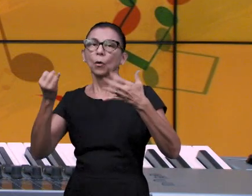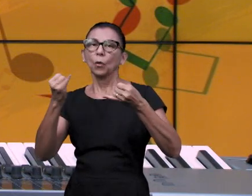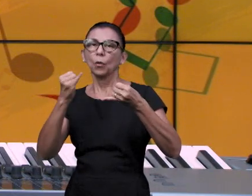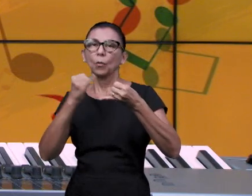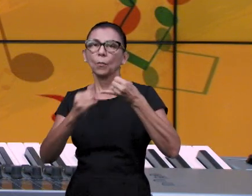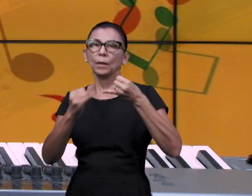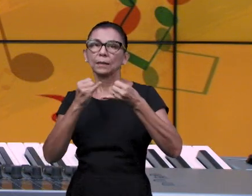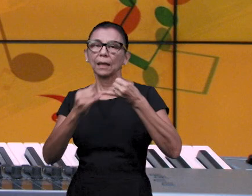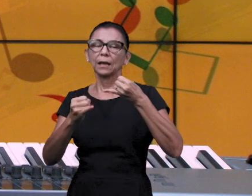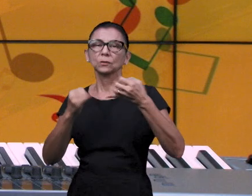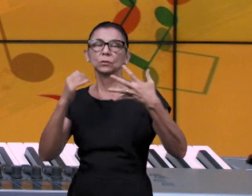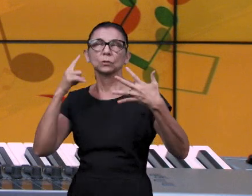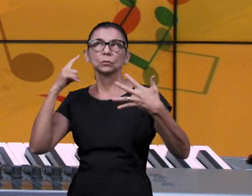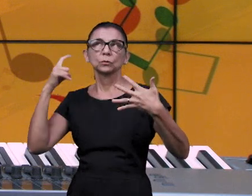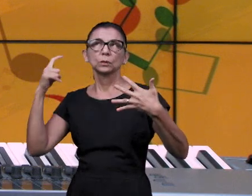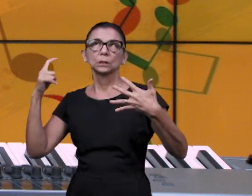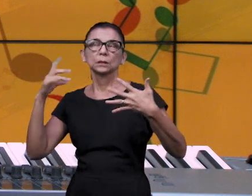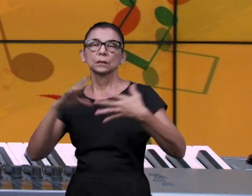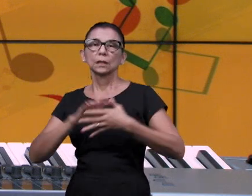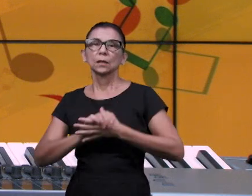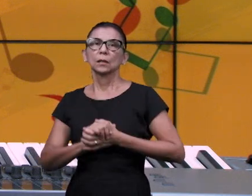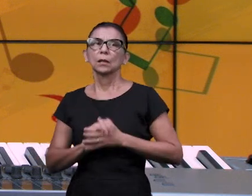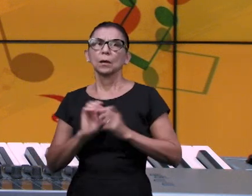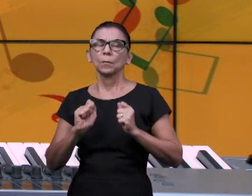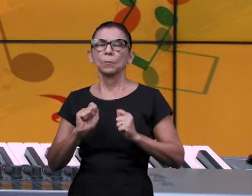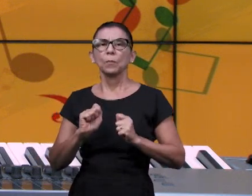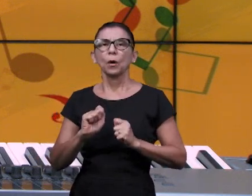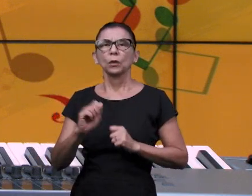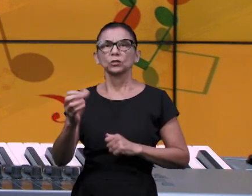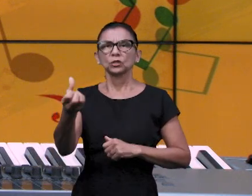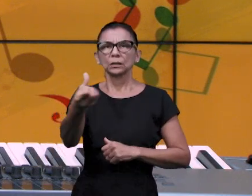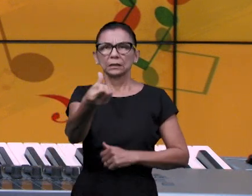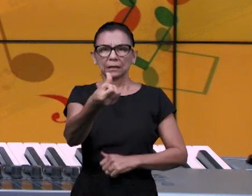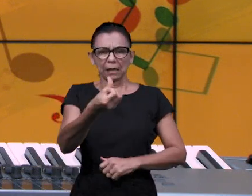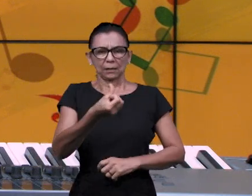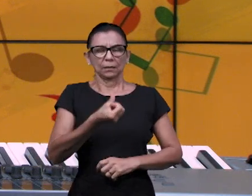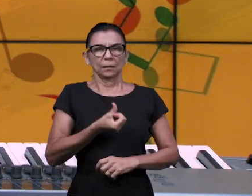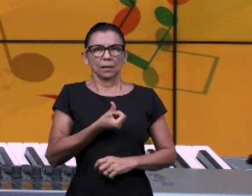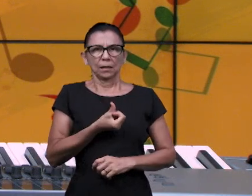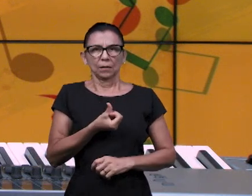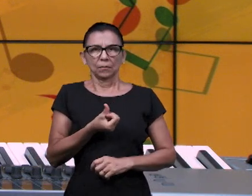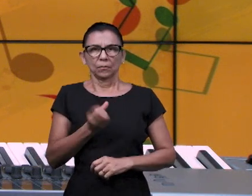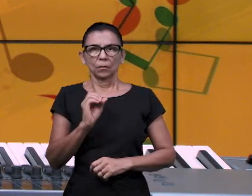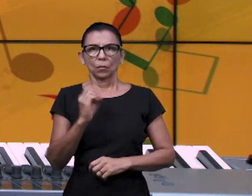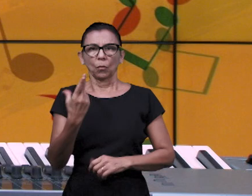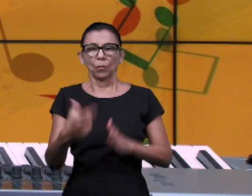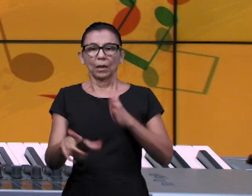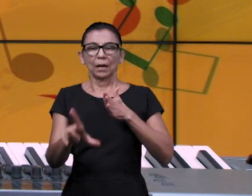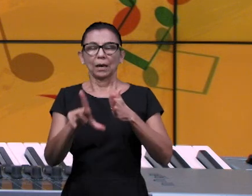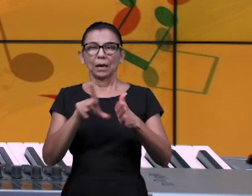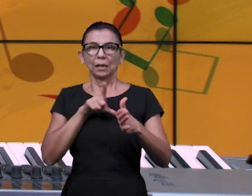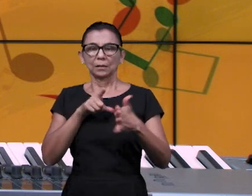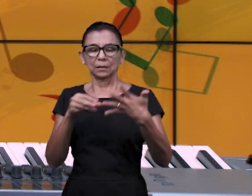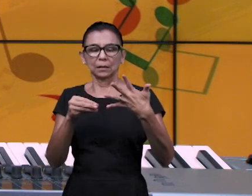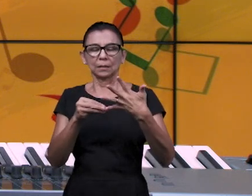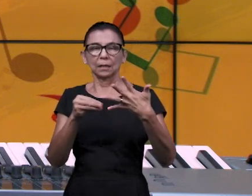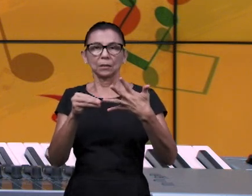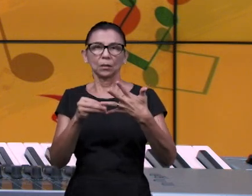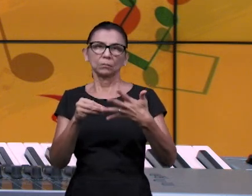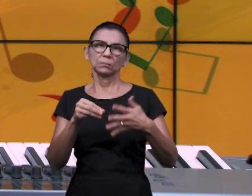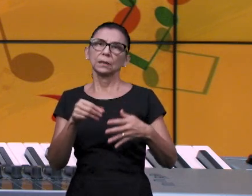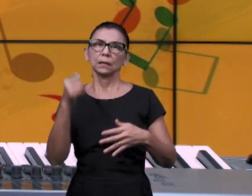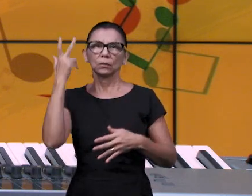semi-ton ou un demi-ton. Il peut être mis dans l'armature de clé ou avant la note.